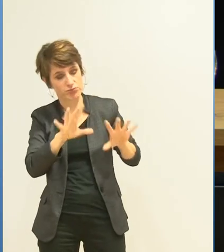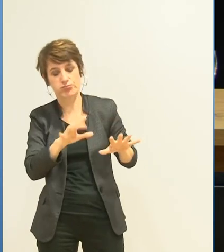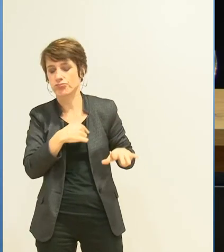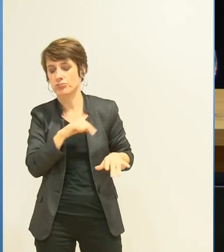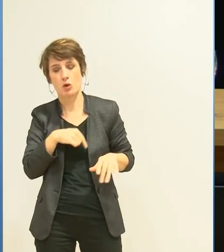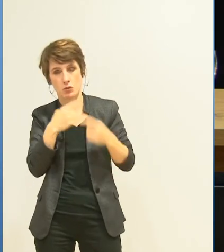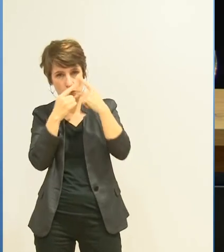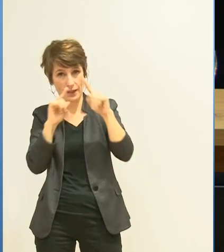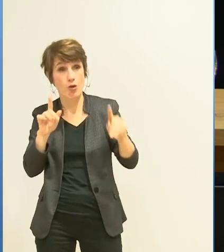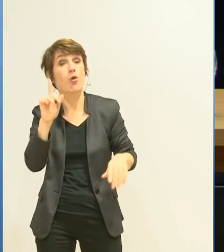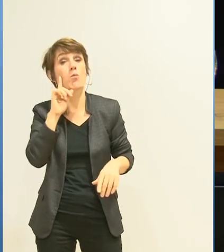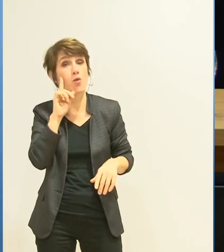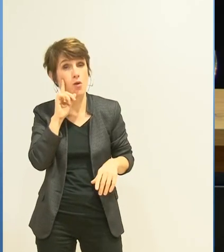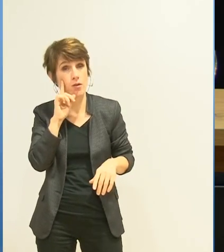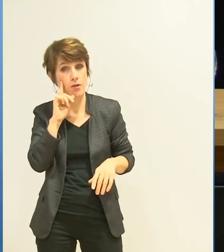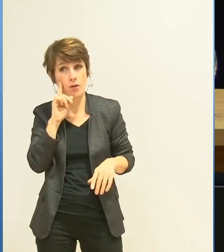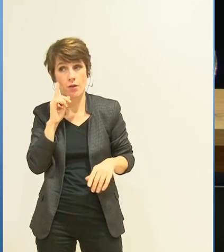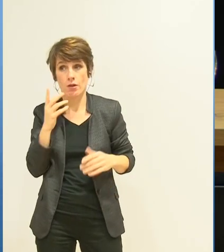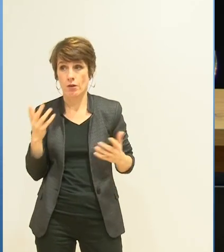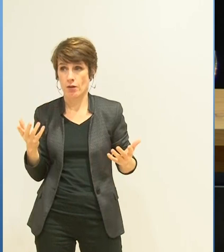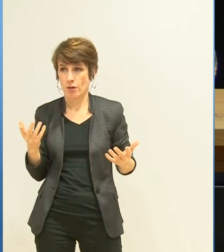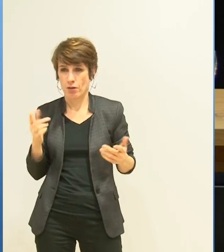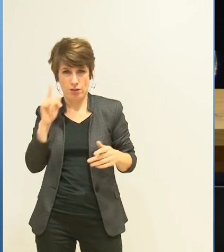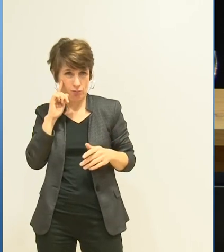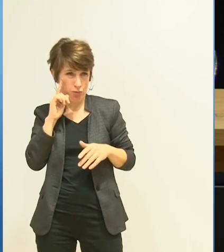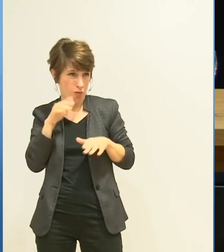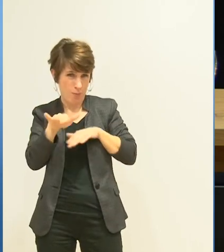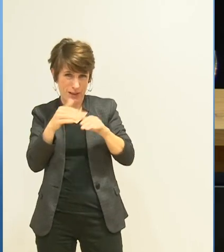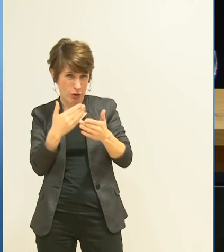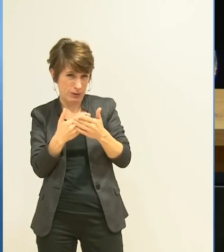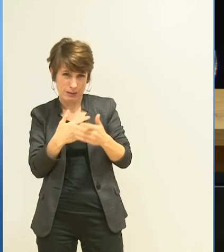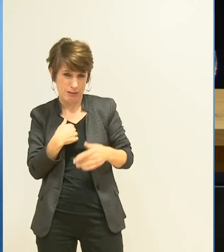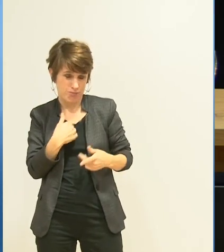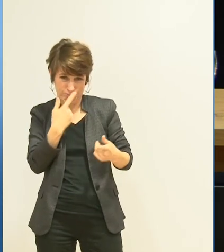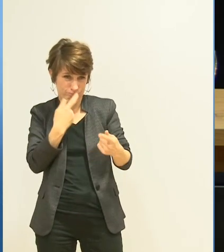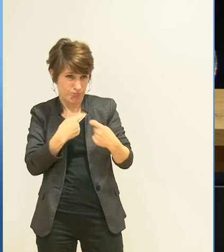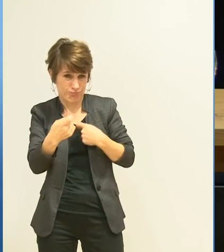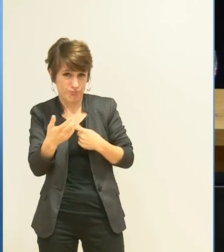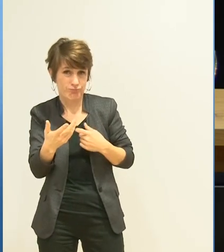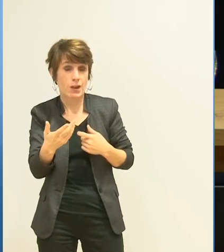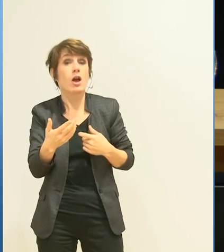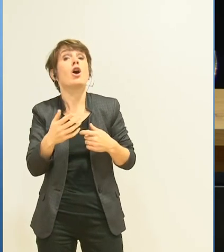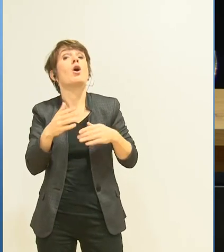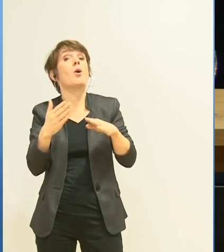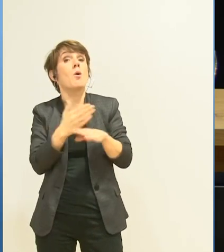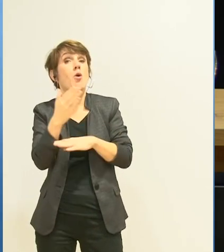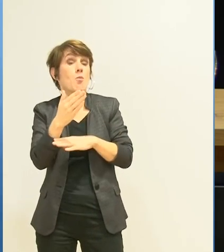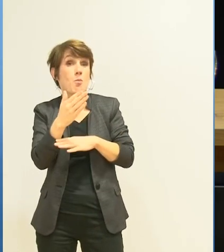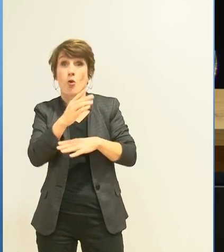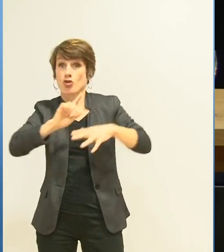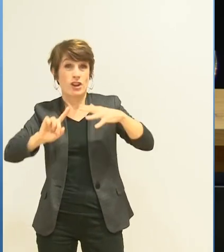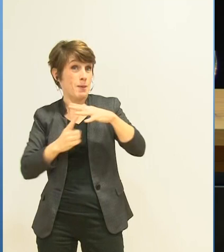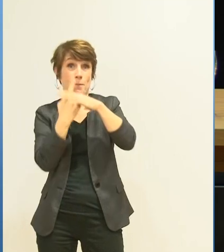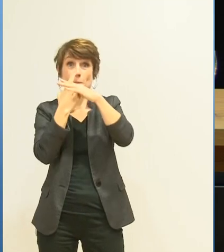posant la question de l'intérêt de reproduire une telle procédure si ce projet est pionnier comme vous aimez à le faire